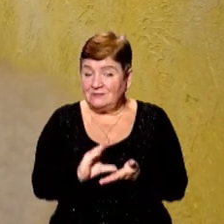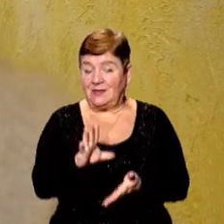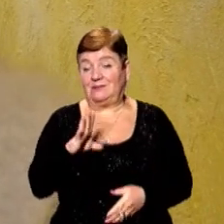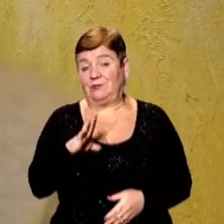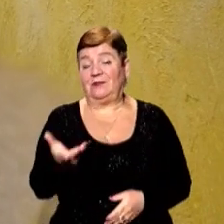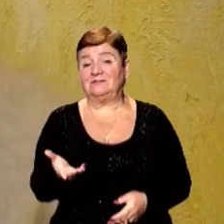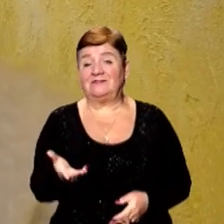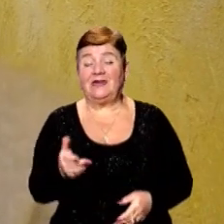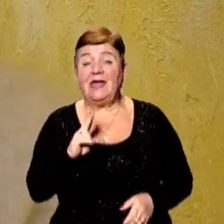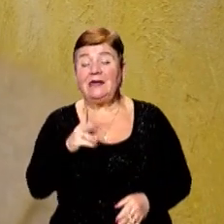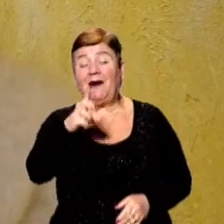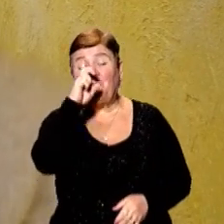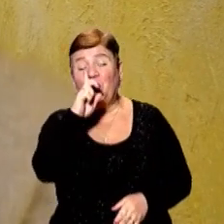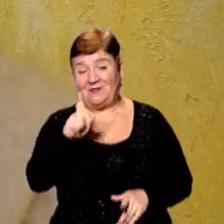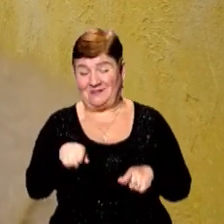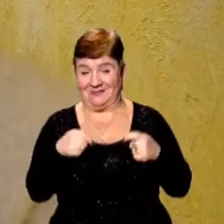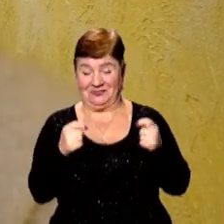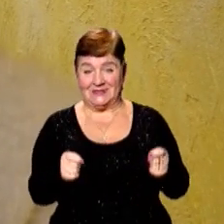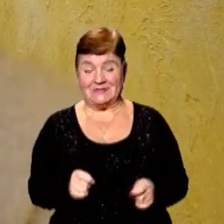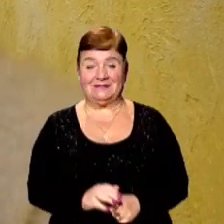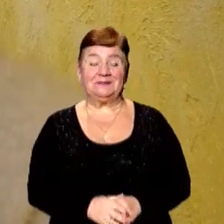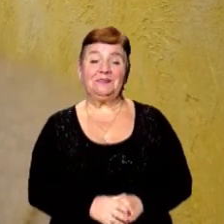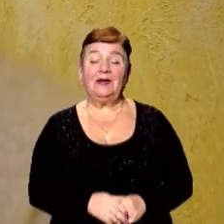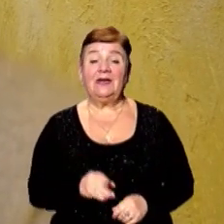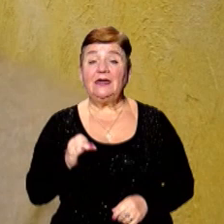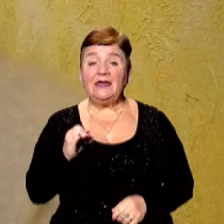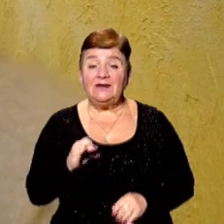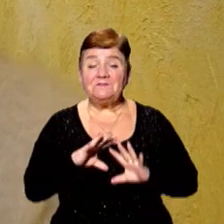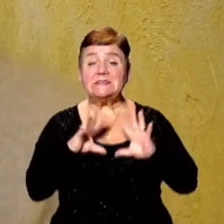общем, як Бог пішла, як кажуть. І воно,